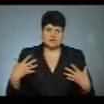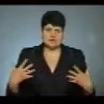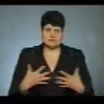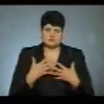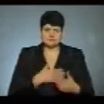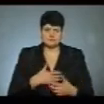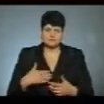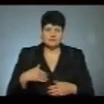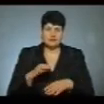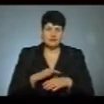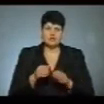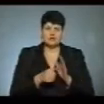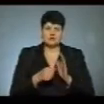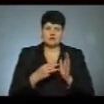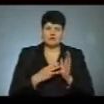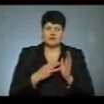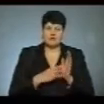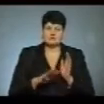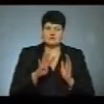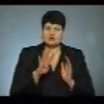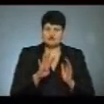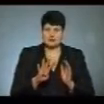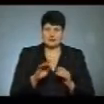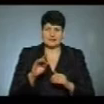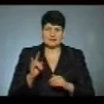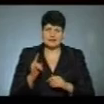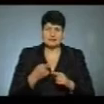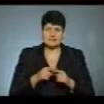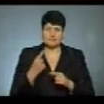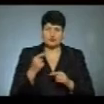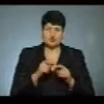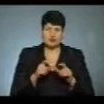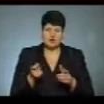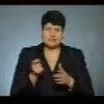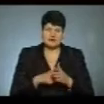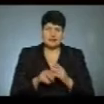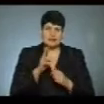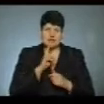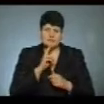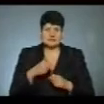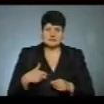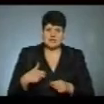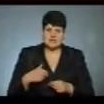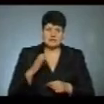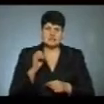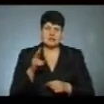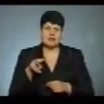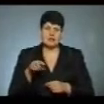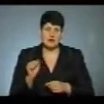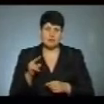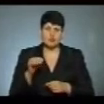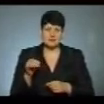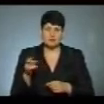захворіли 684 дитини. Через це по одній в школі закрили в Кременці, Заліщиках та Скала-Подільській ОТГ Борщівського